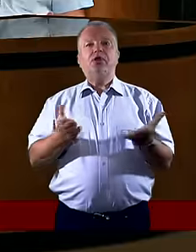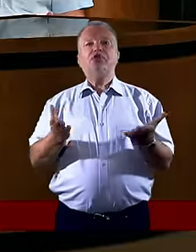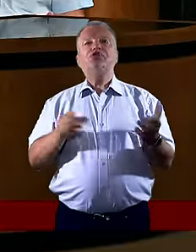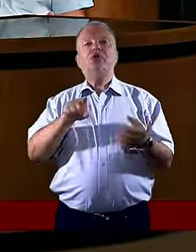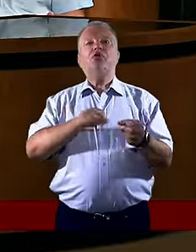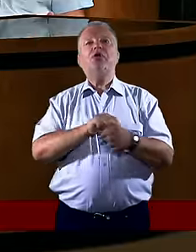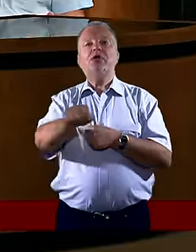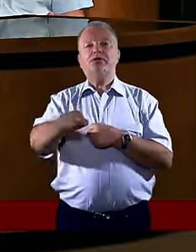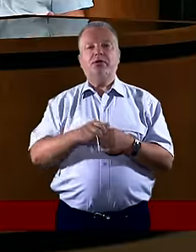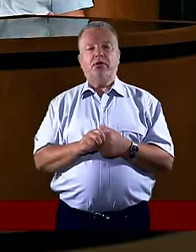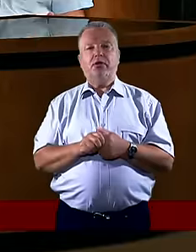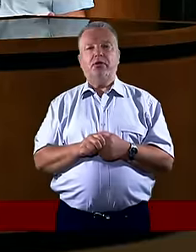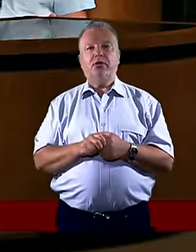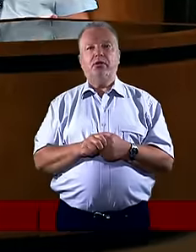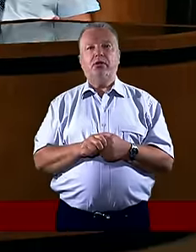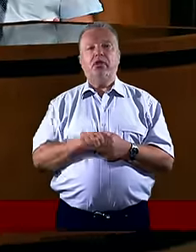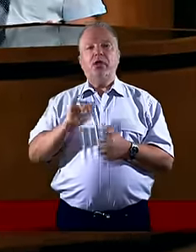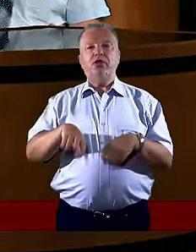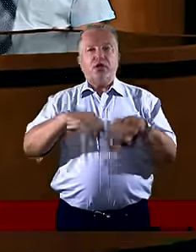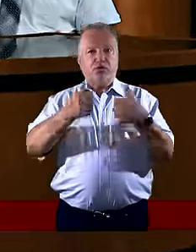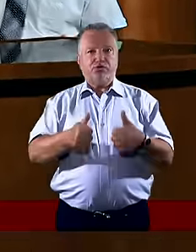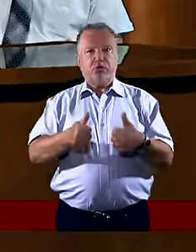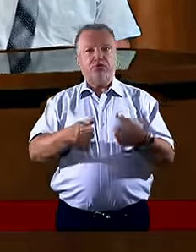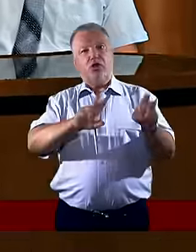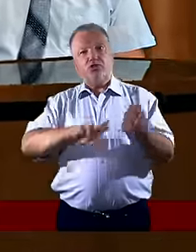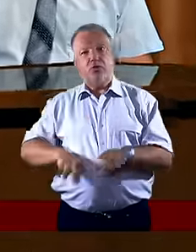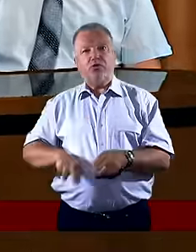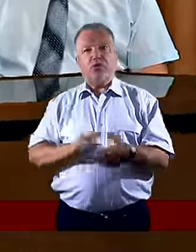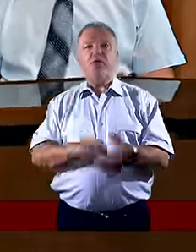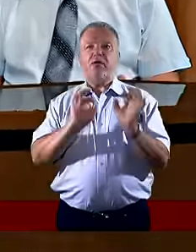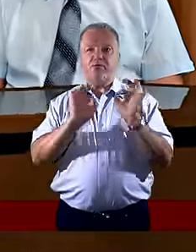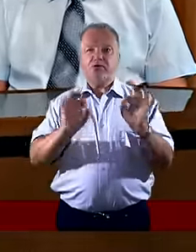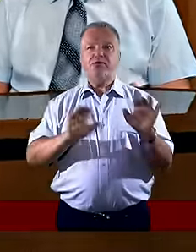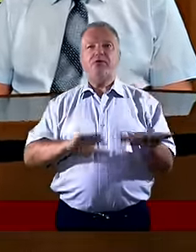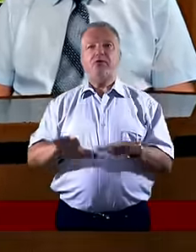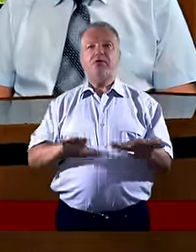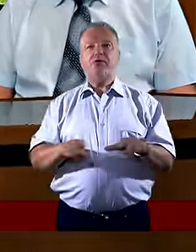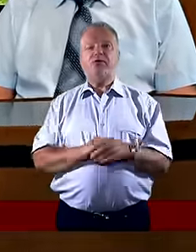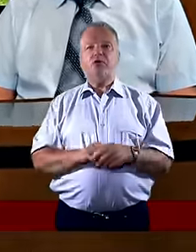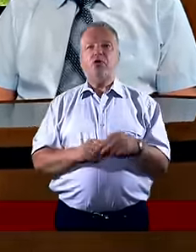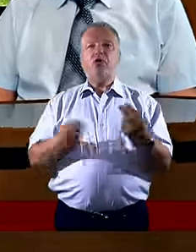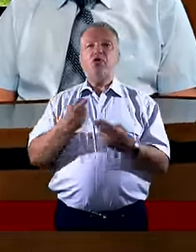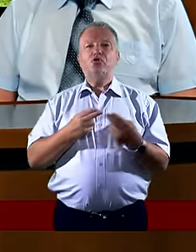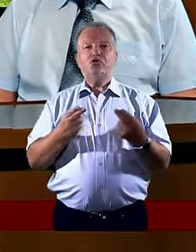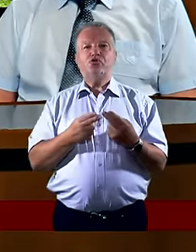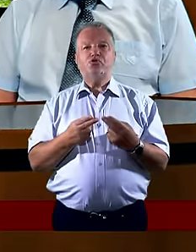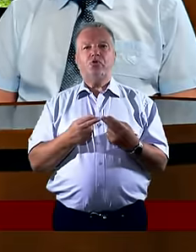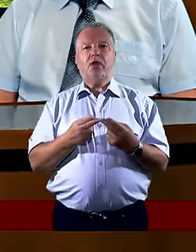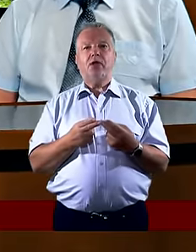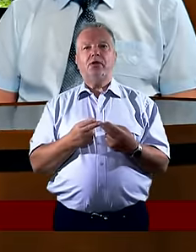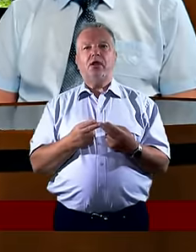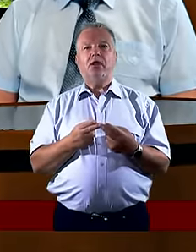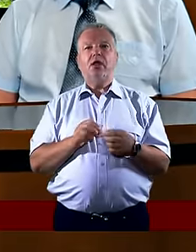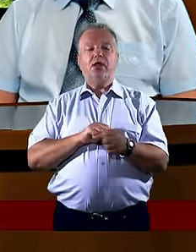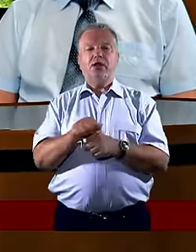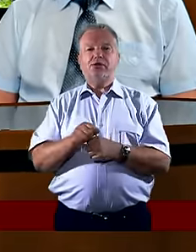Czyli zlokalizować, gdzie to jest. I postawić z powrotem na właściwym miejscu. Dobrze. Szukanie się wiąże